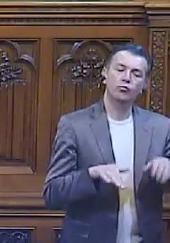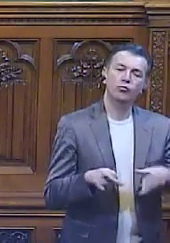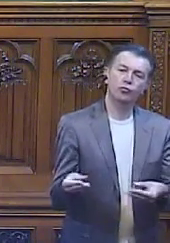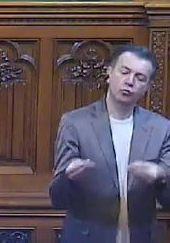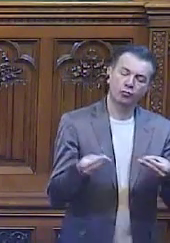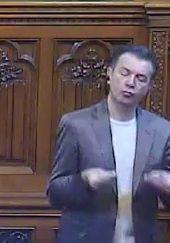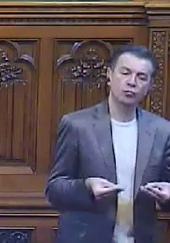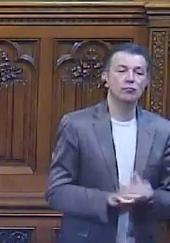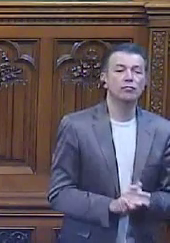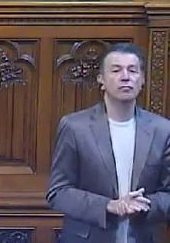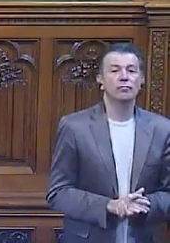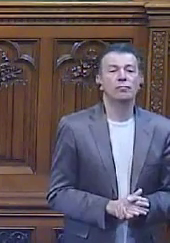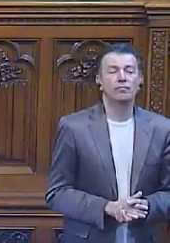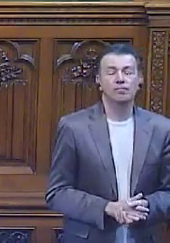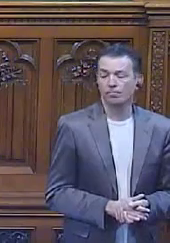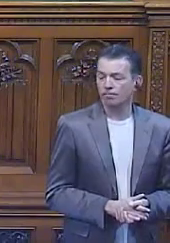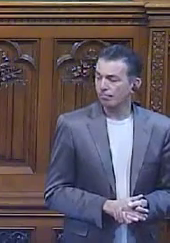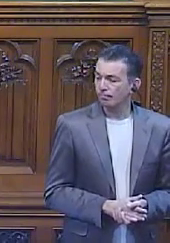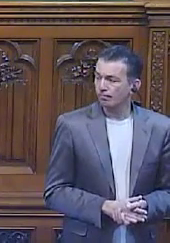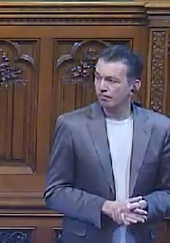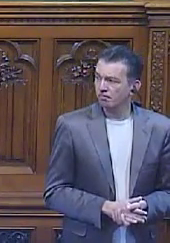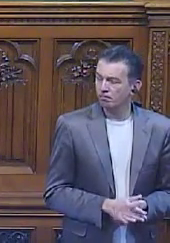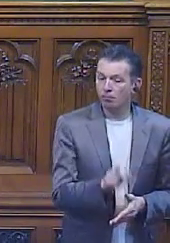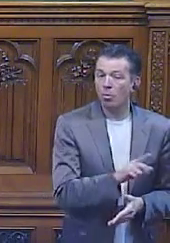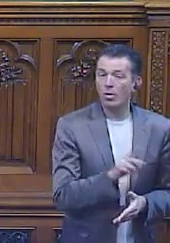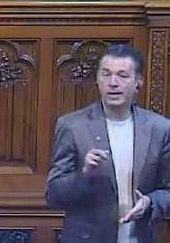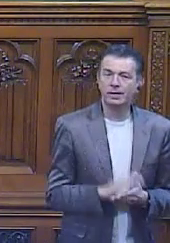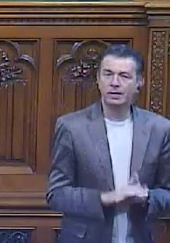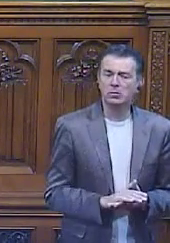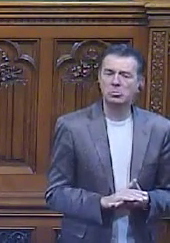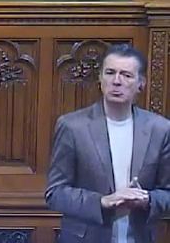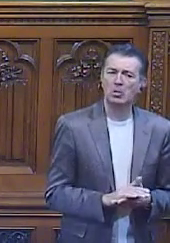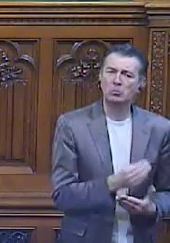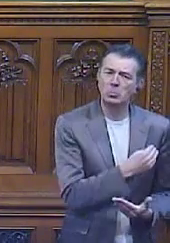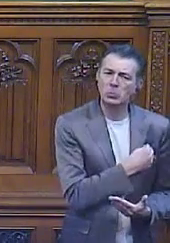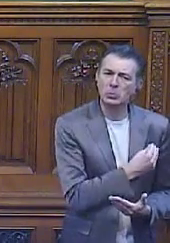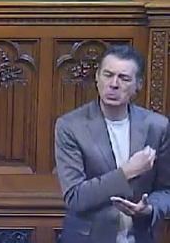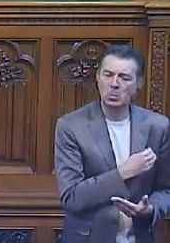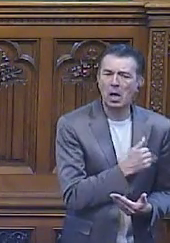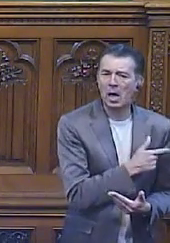anzunehmen. Und die haben mir dann einiges sehr Interessantes gesagt.